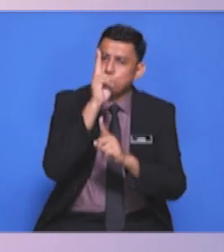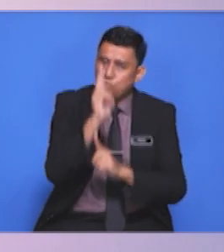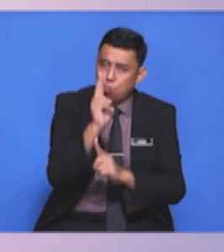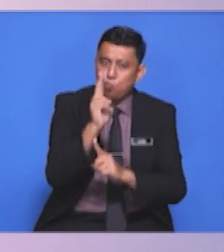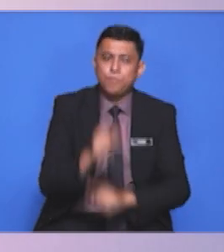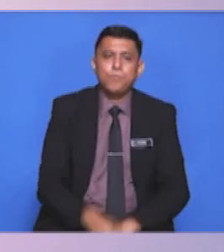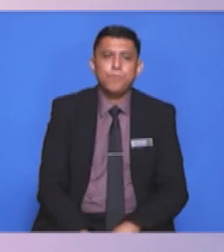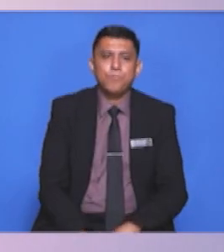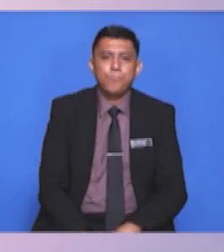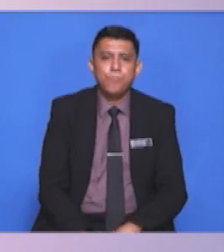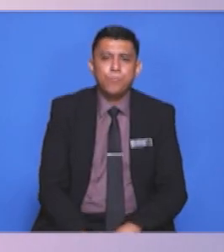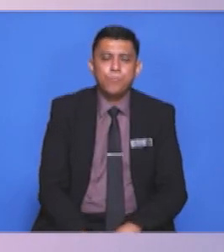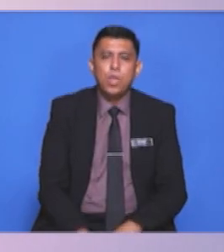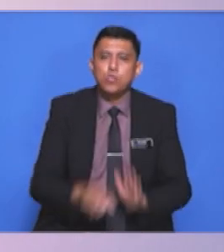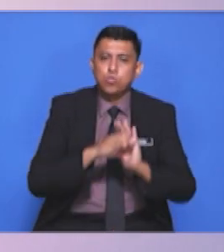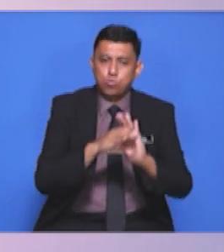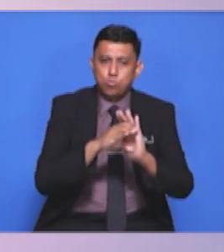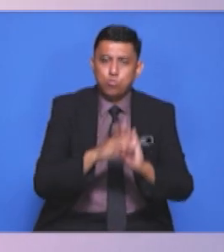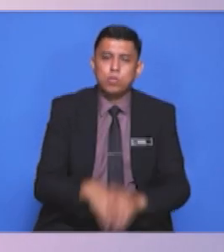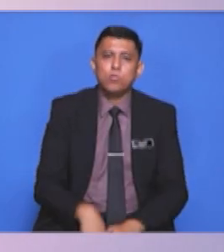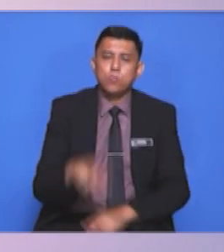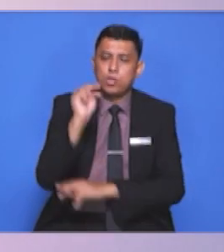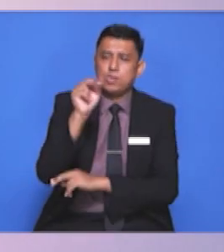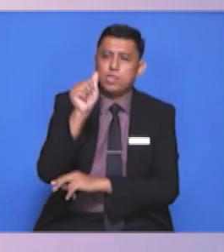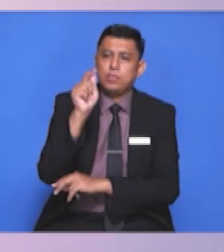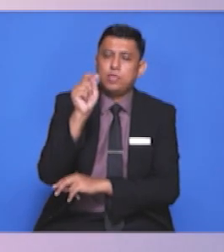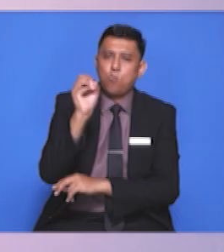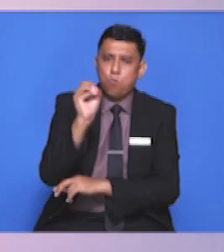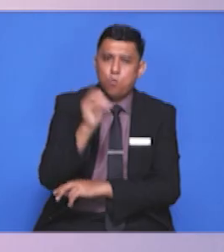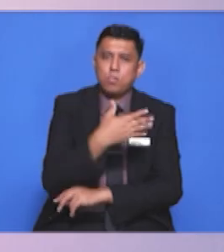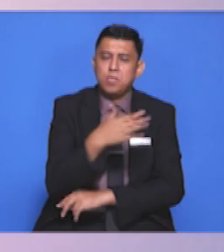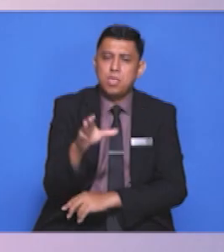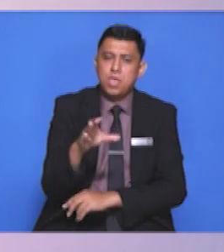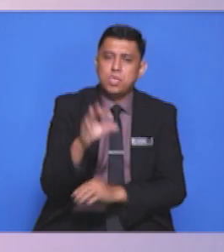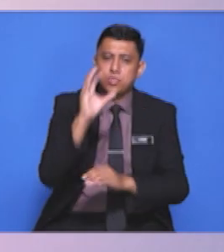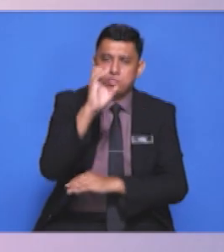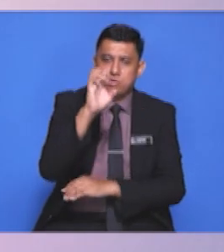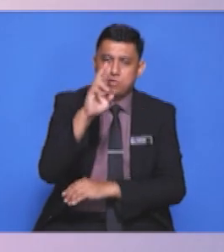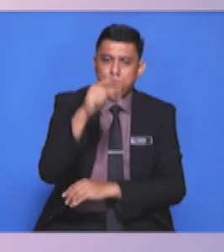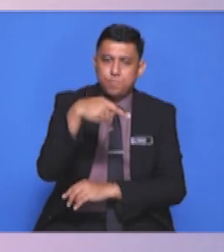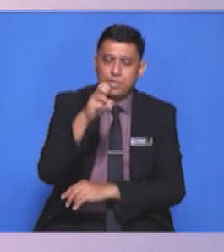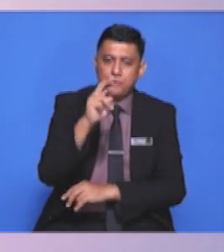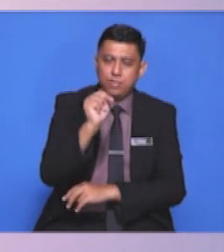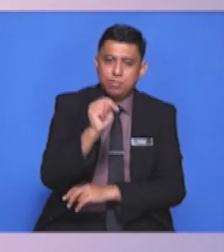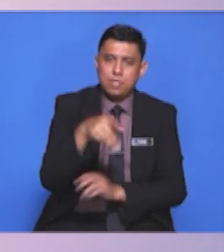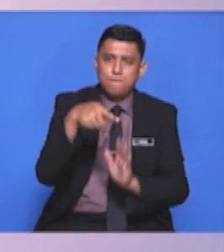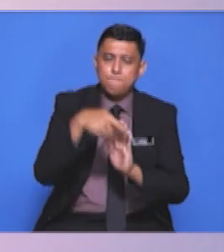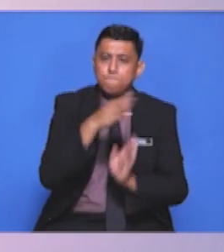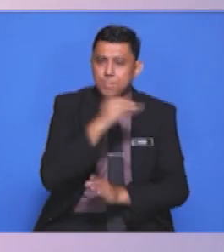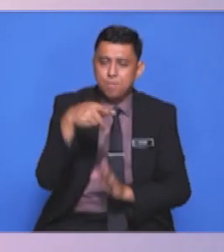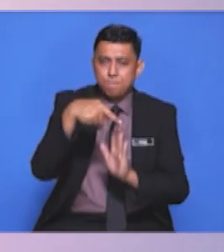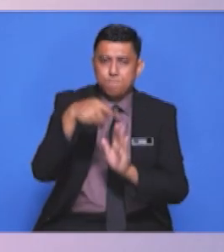utuh contoh NATO cerpen pawagam